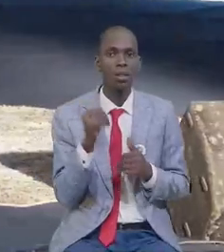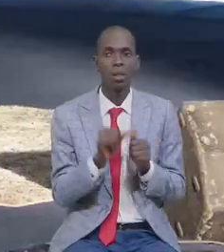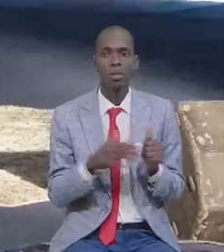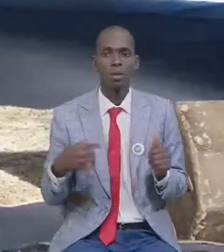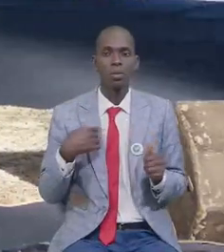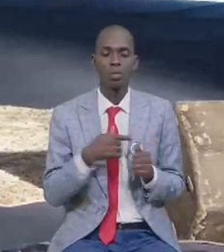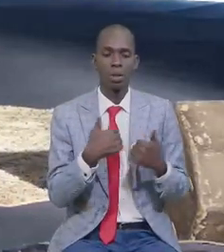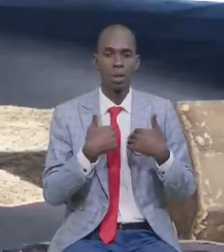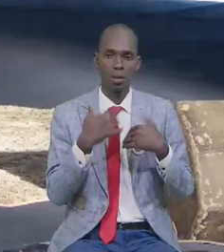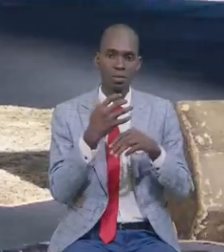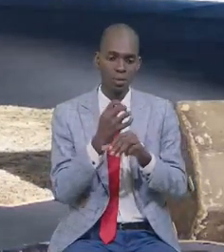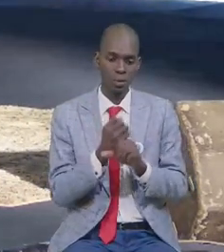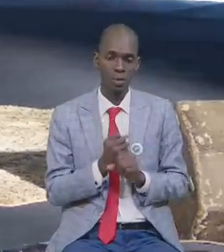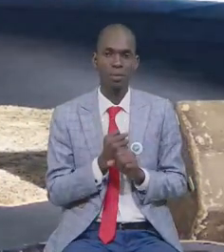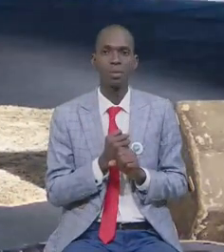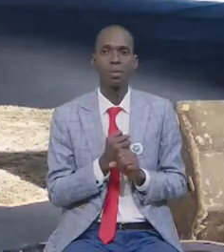reçu